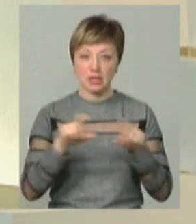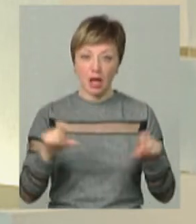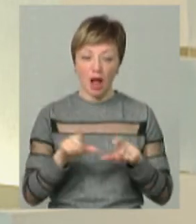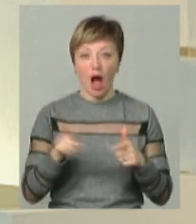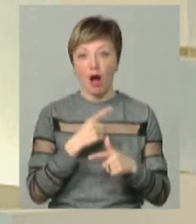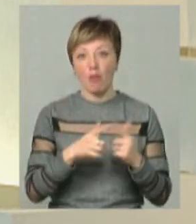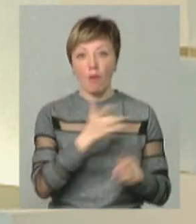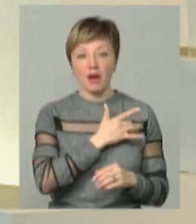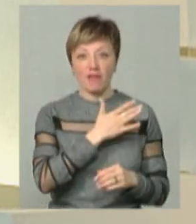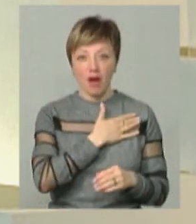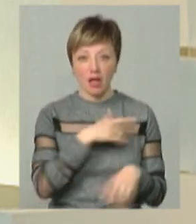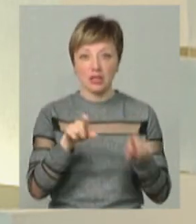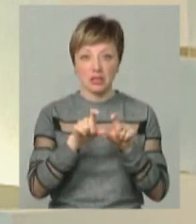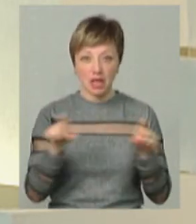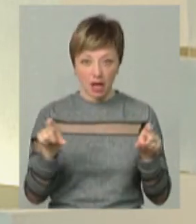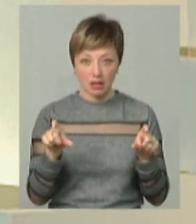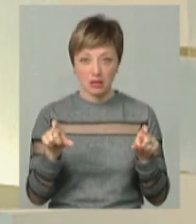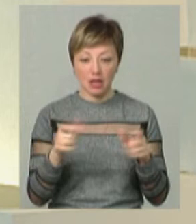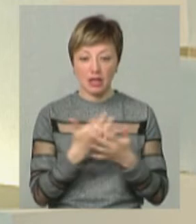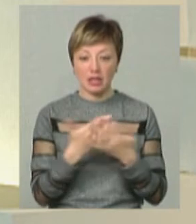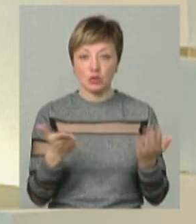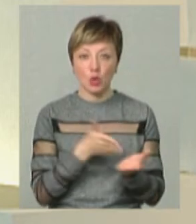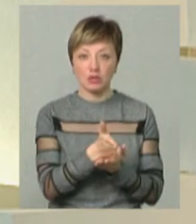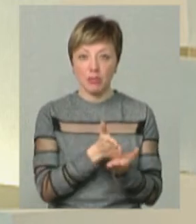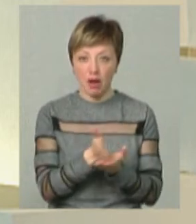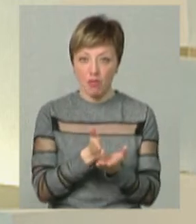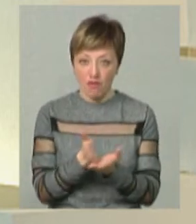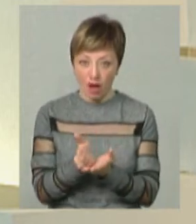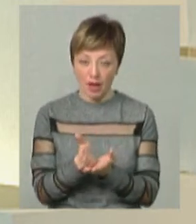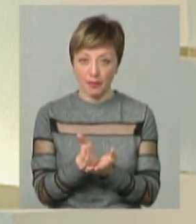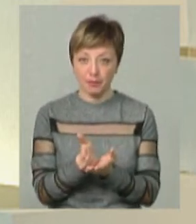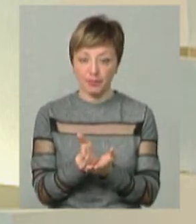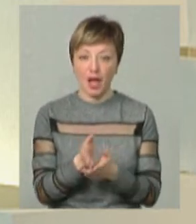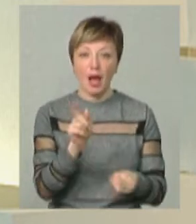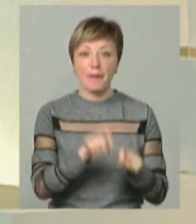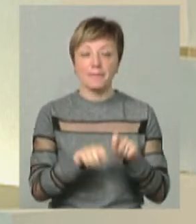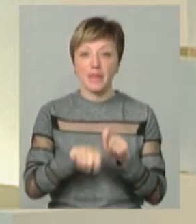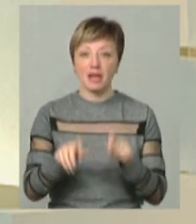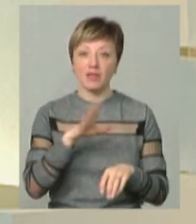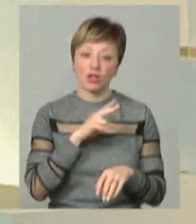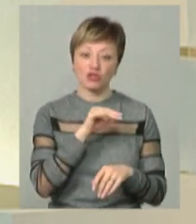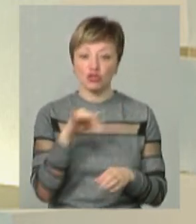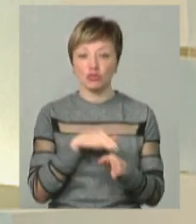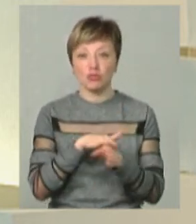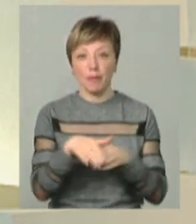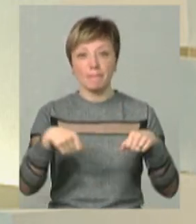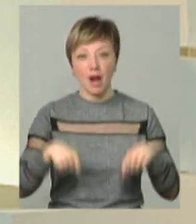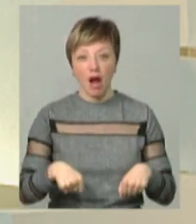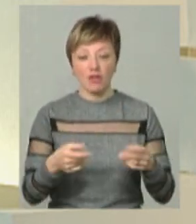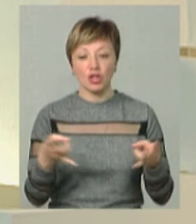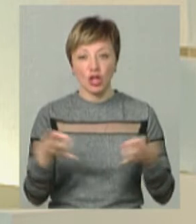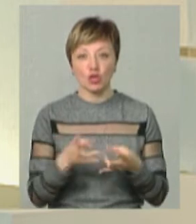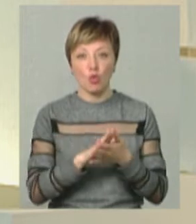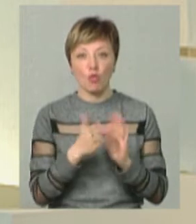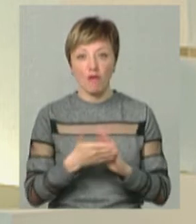в приватних закладах різного спрямування. Перевіряли ми, чи дотримується право на належні